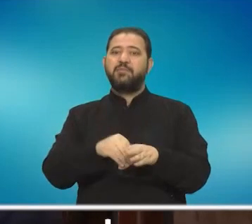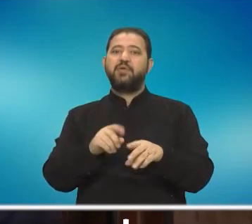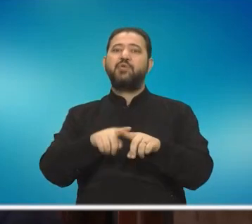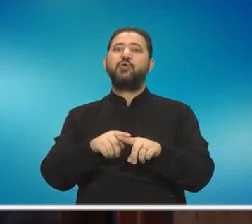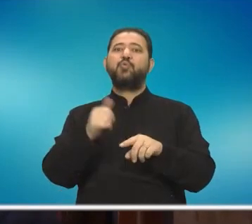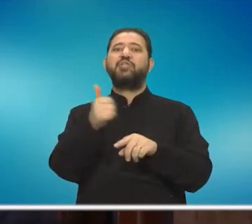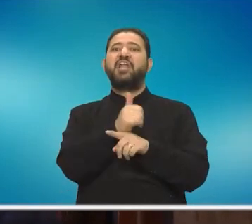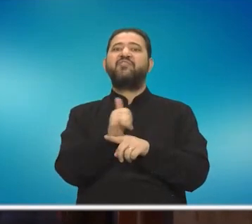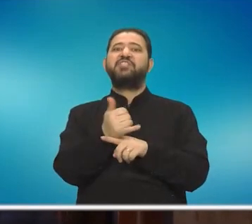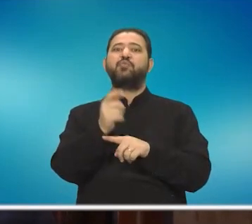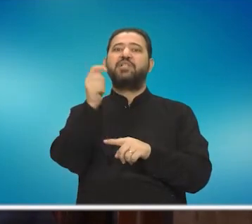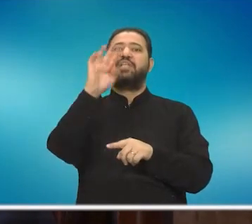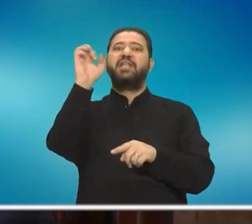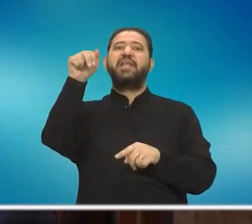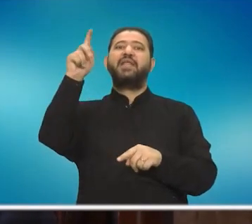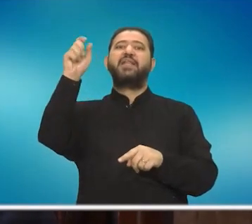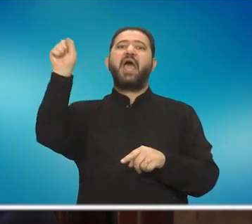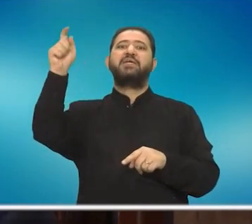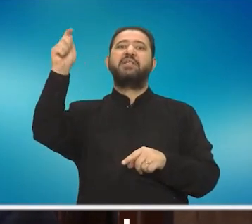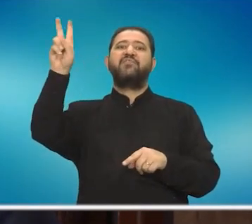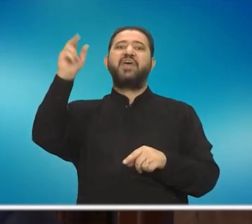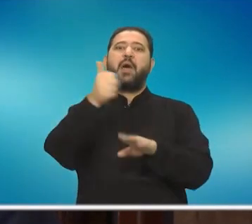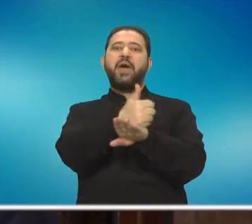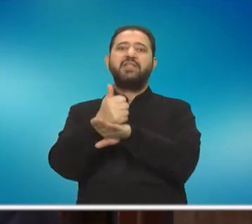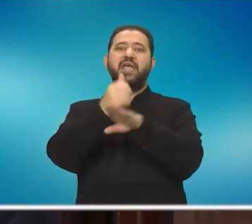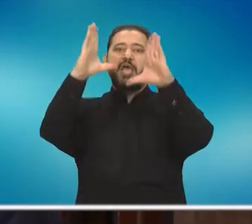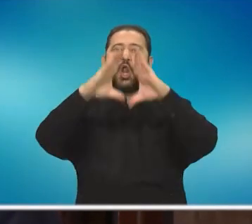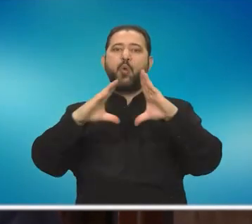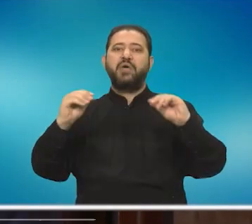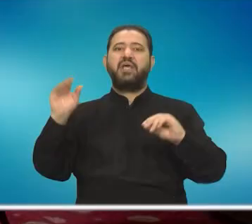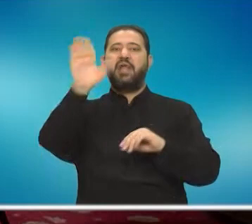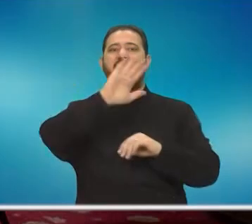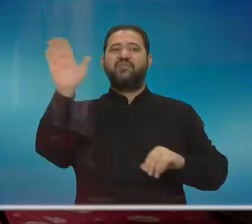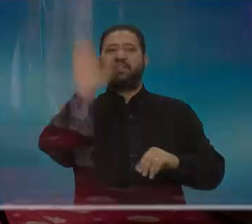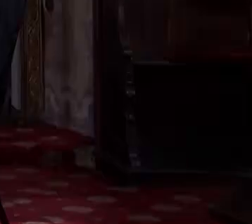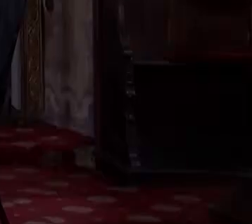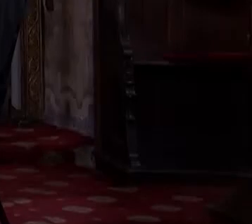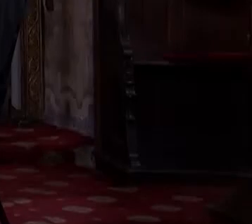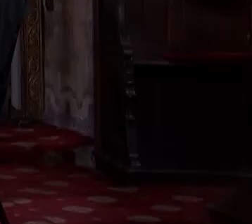să rămâneți alături de programele televiziunii Trinitas a Patriarhiei Române. Pe curând!